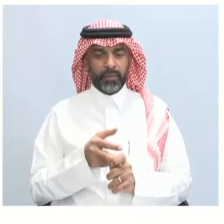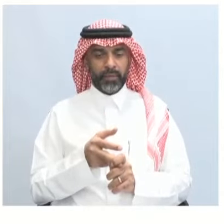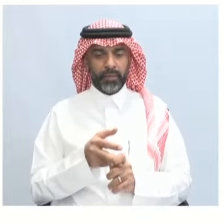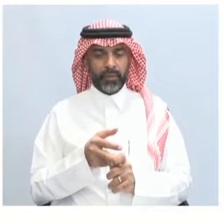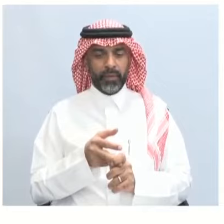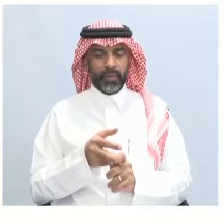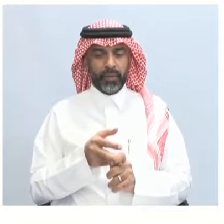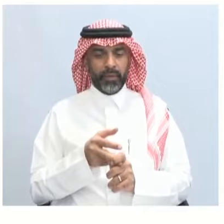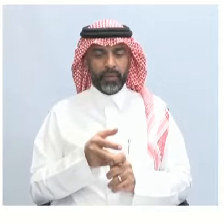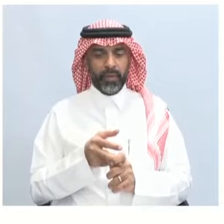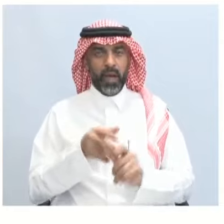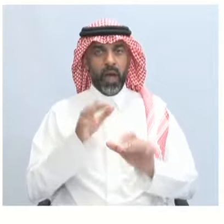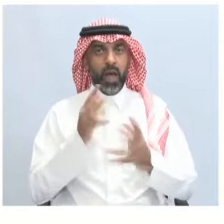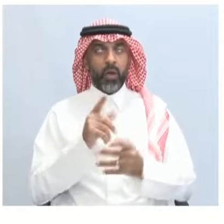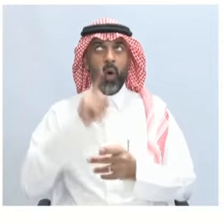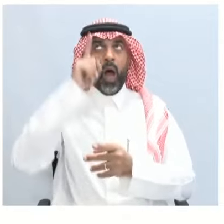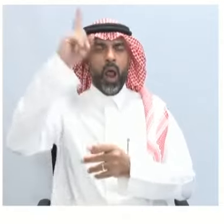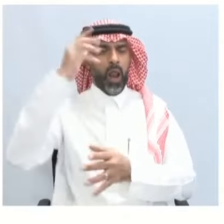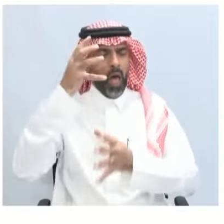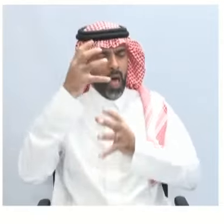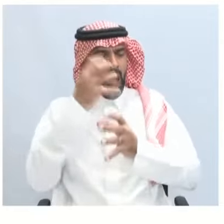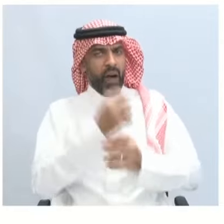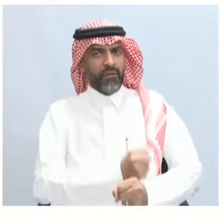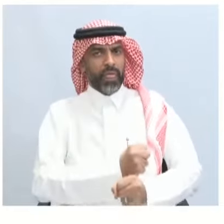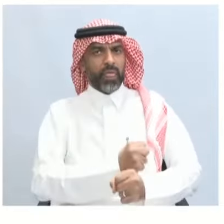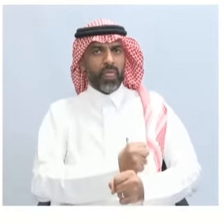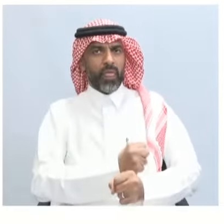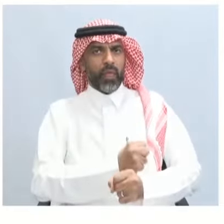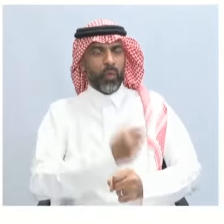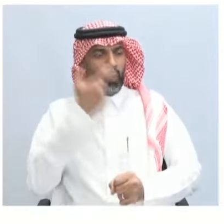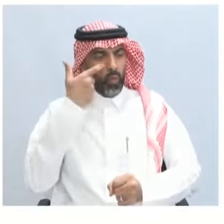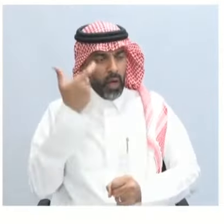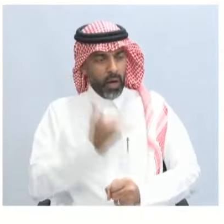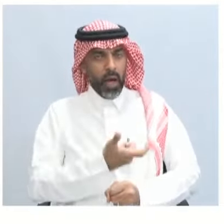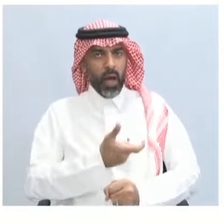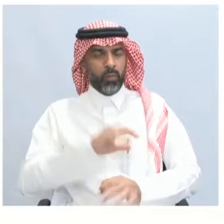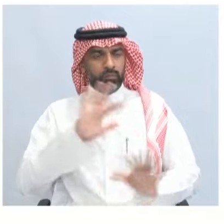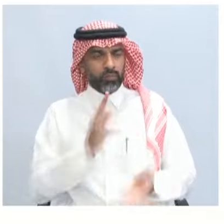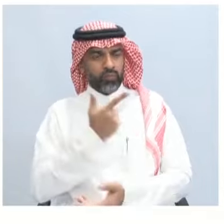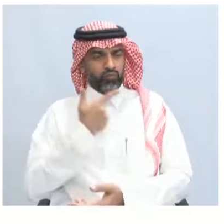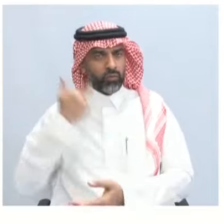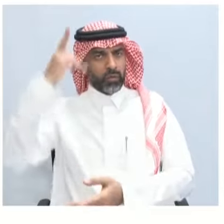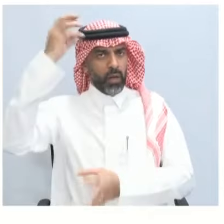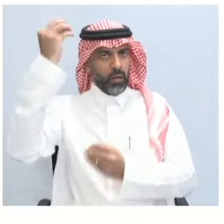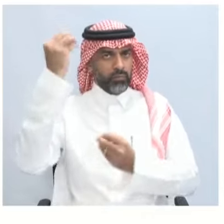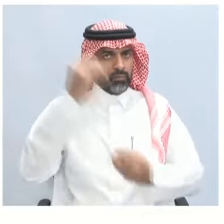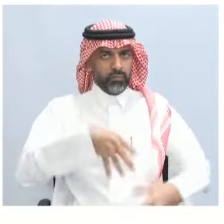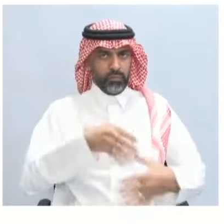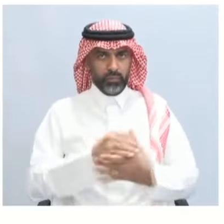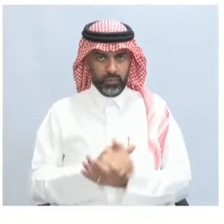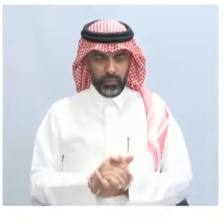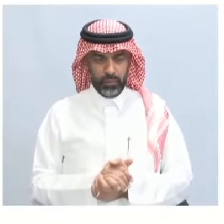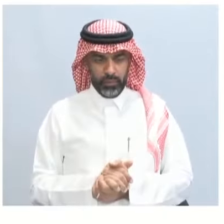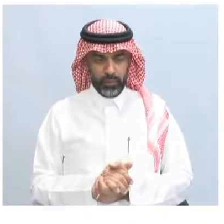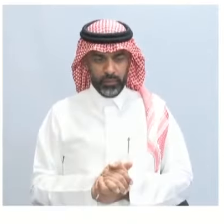وجل على للعبد بان يحفظه وان يرعاه وان يلاه بعنايته سبحانه لهذا